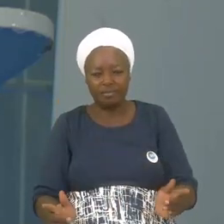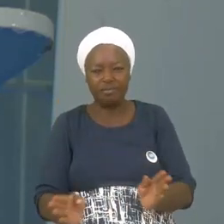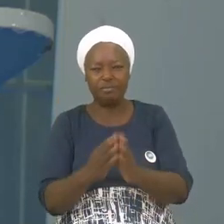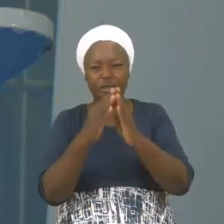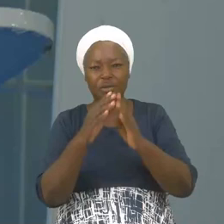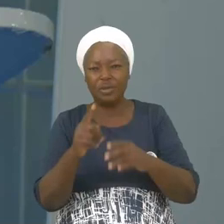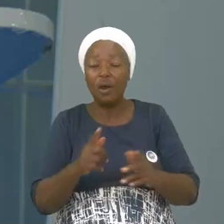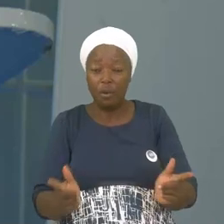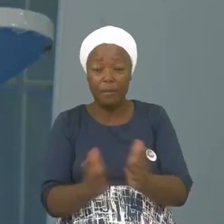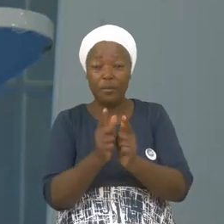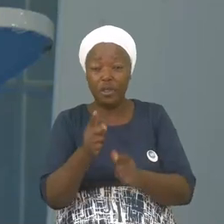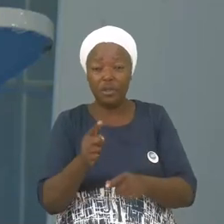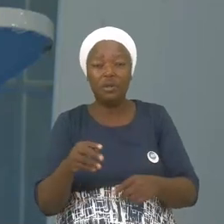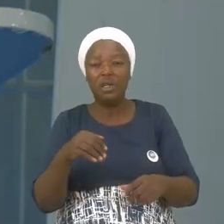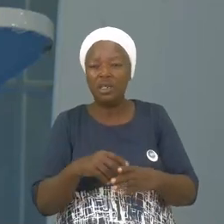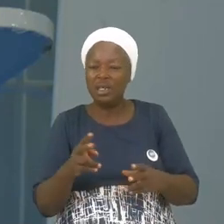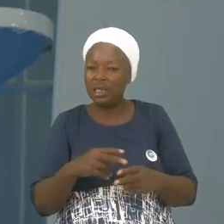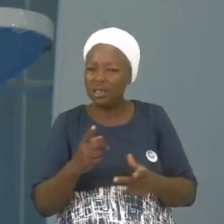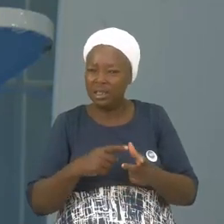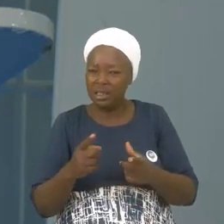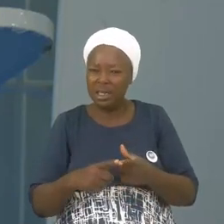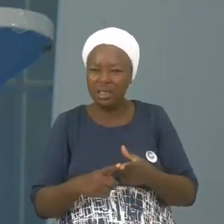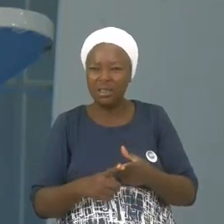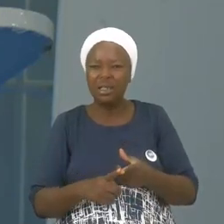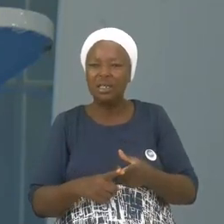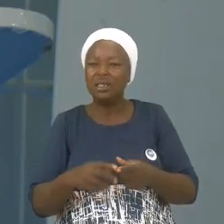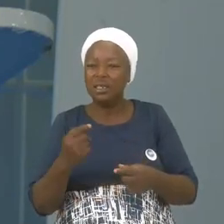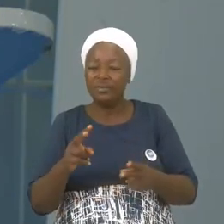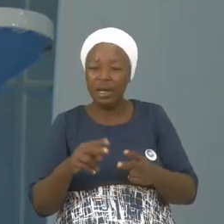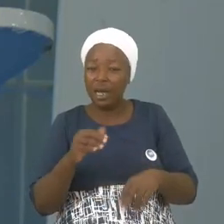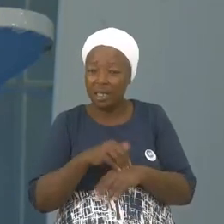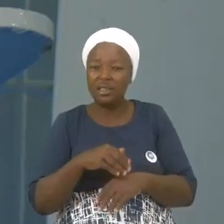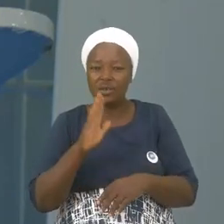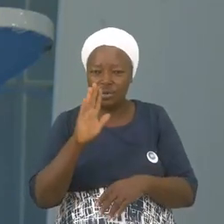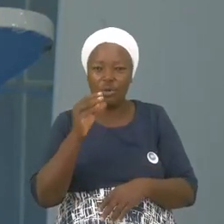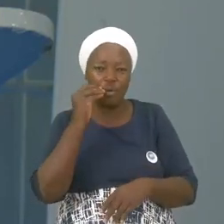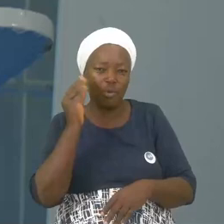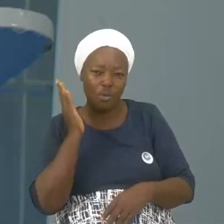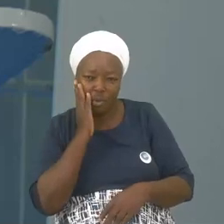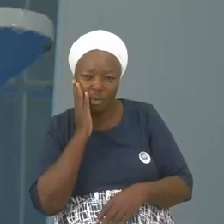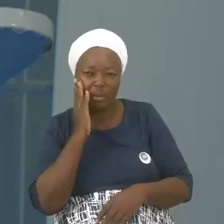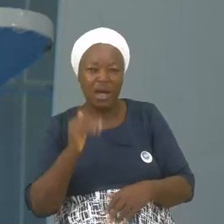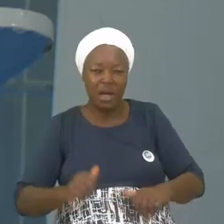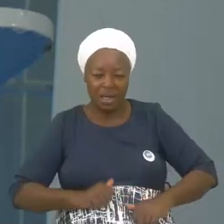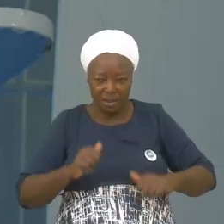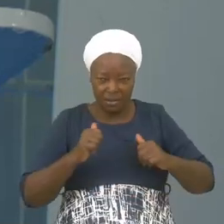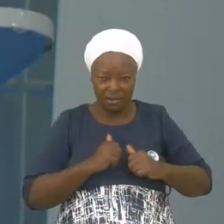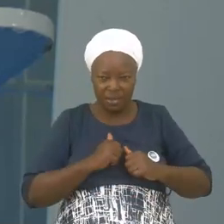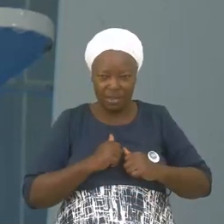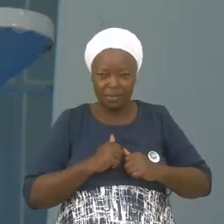comme nous prions pour vous, la prière va vous rencontrer à l'adresse que vous nous donnez,